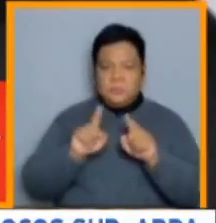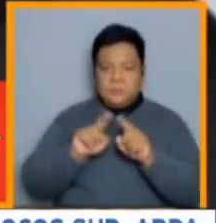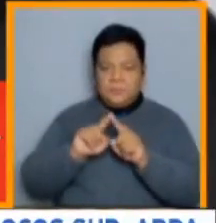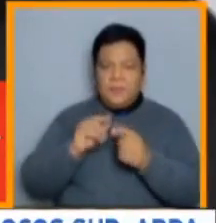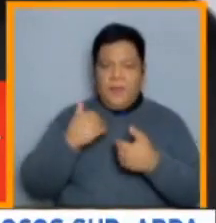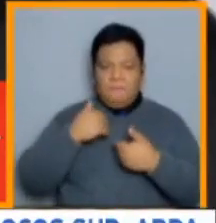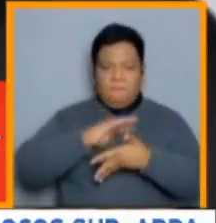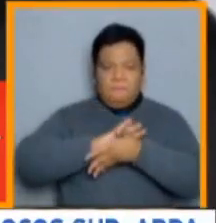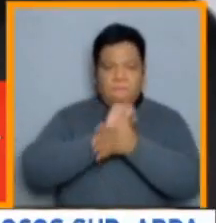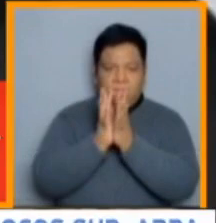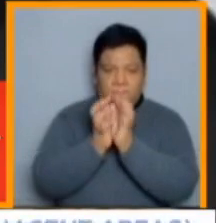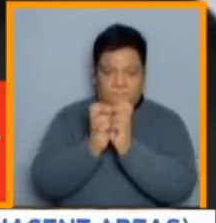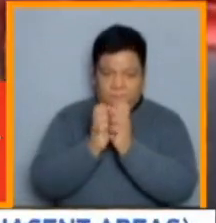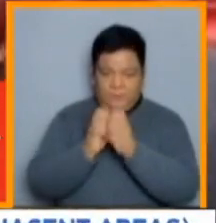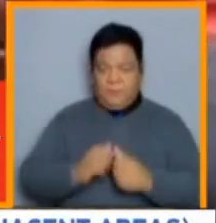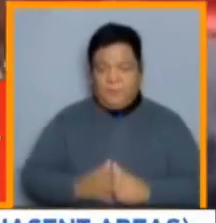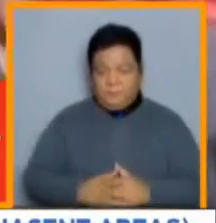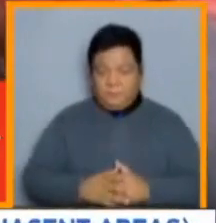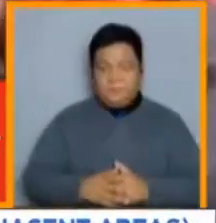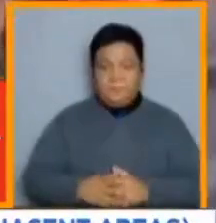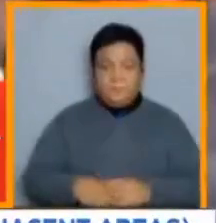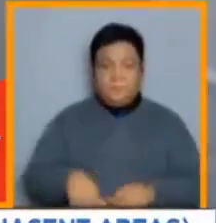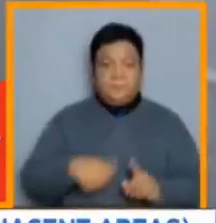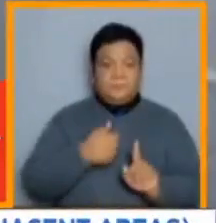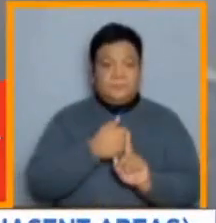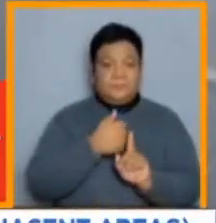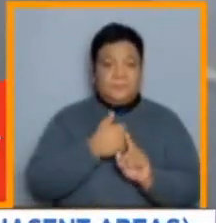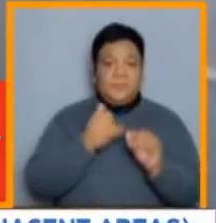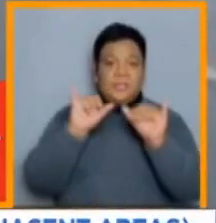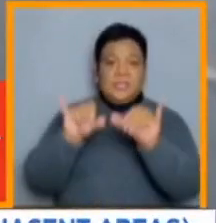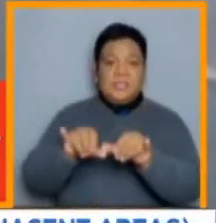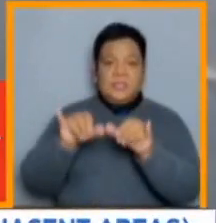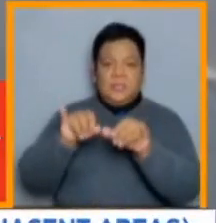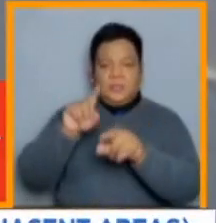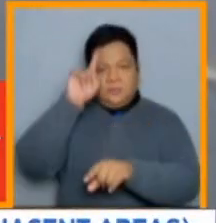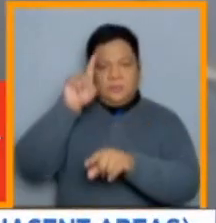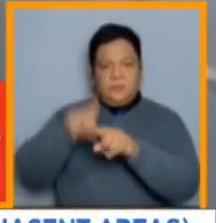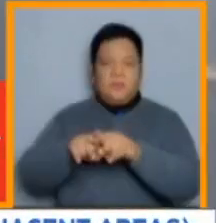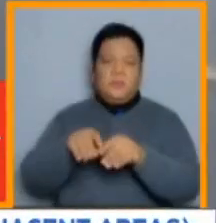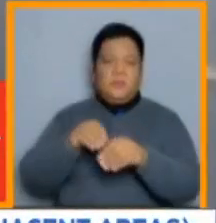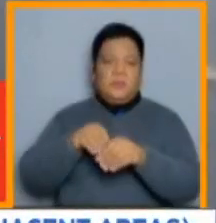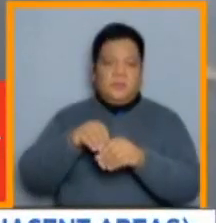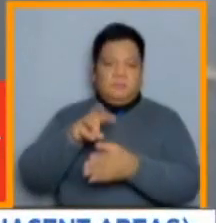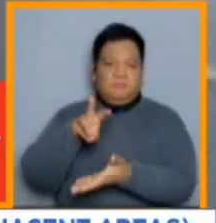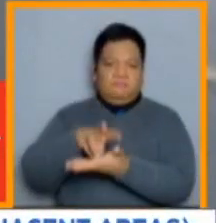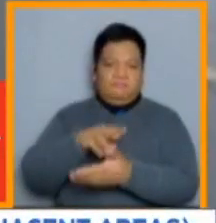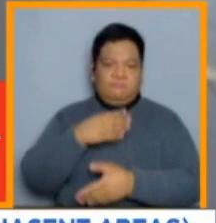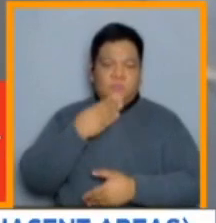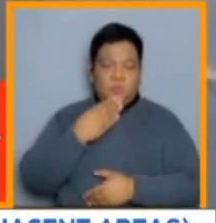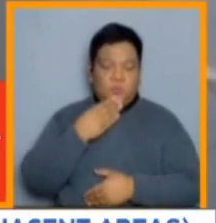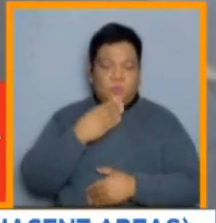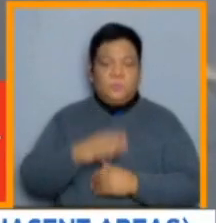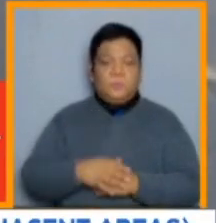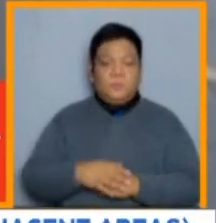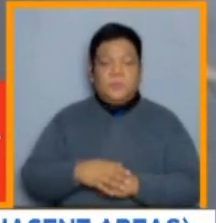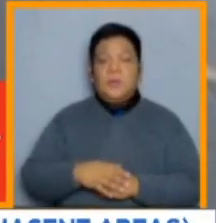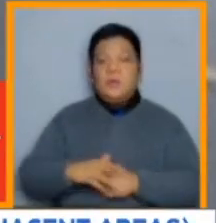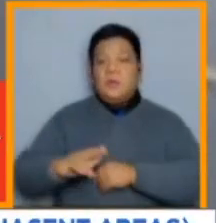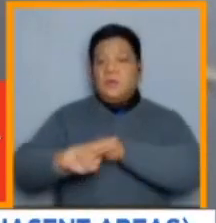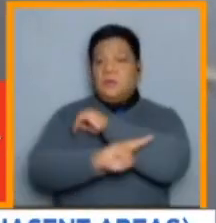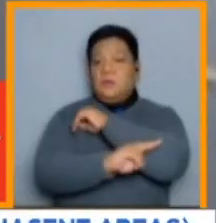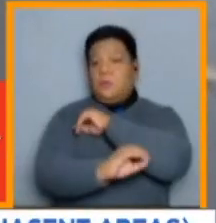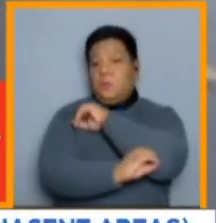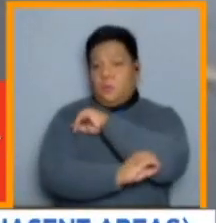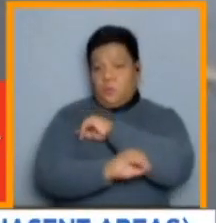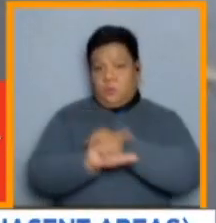sa nirerentahang boarding house sa lungsod ang mag-asawa. Sa report ng Negros Occidental LGU simula noong Webes, umabot na sa